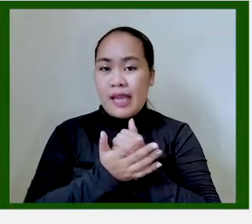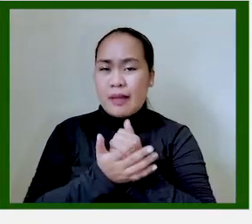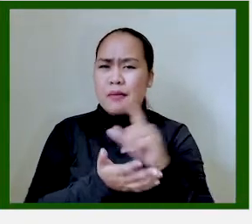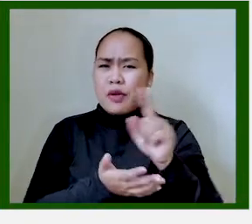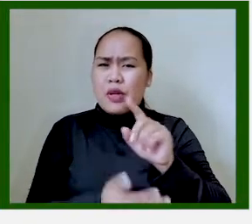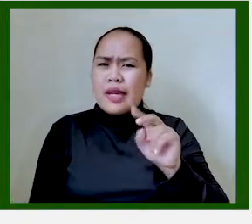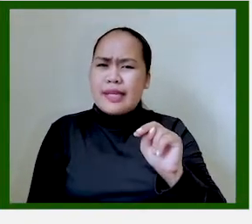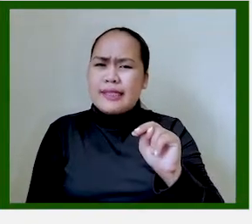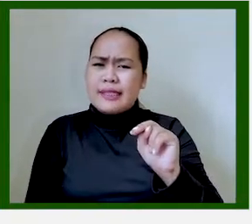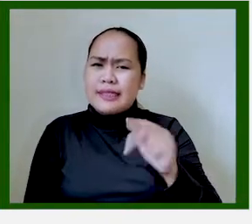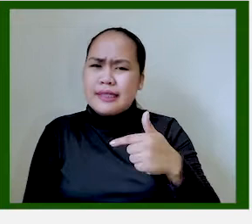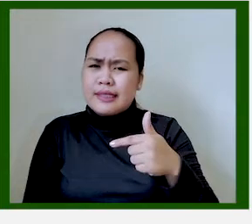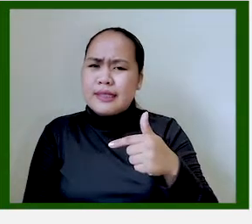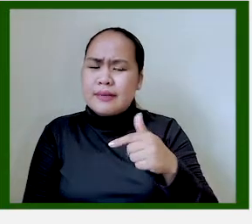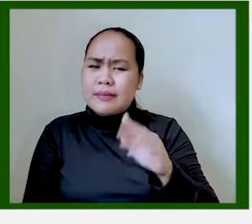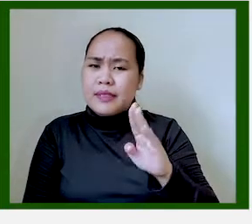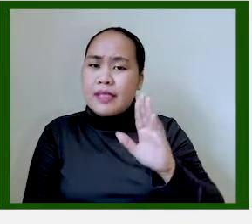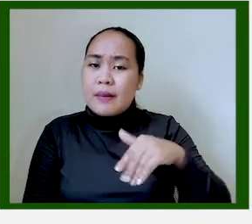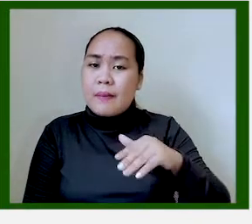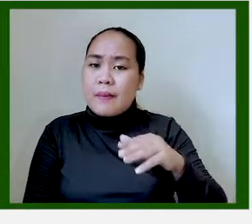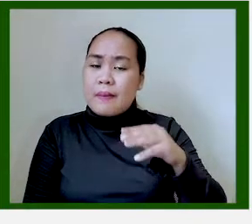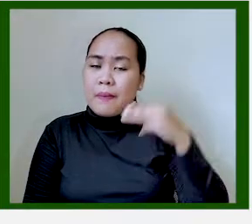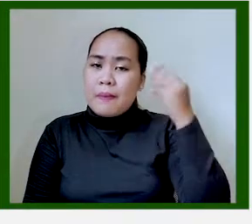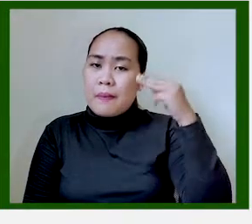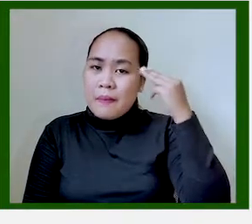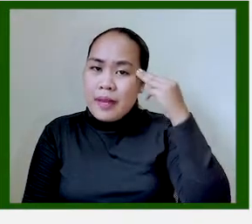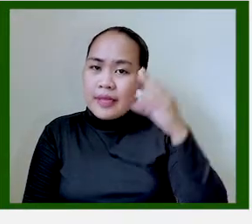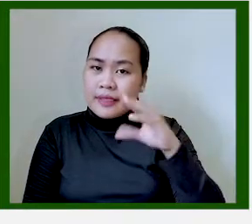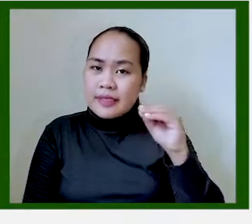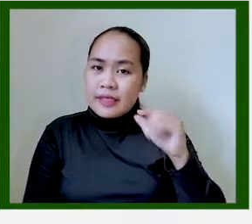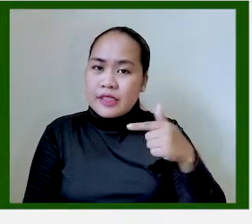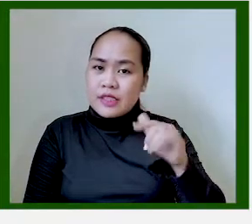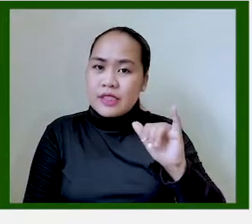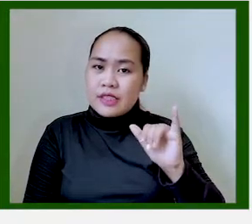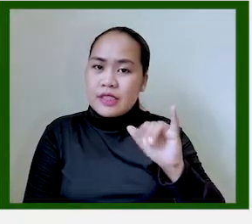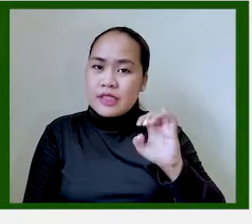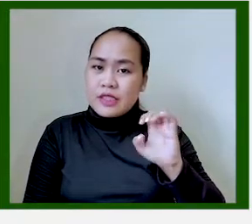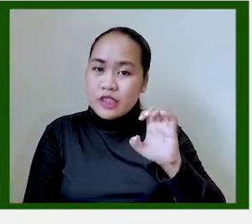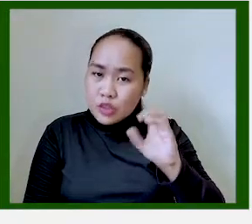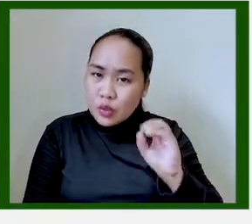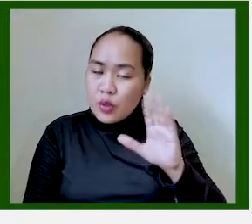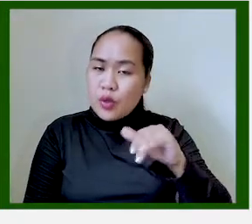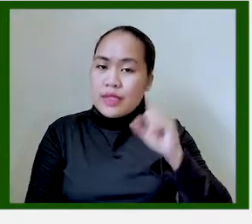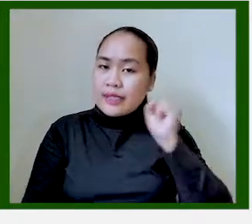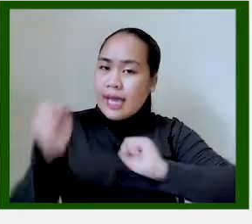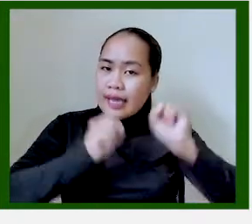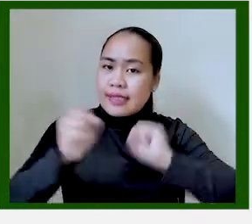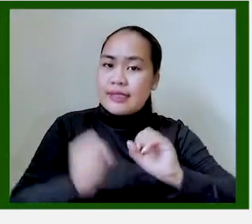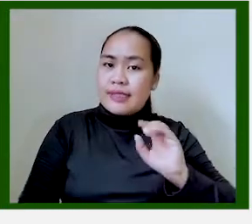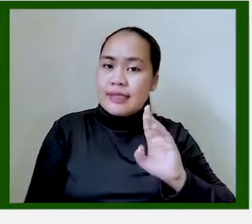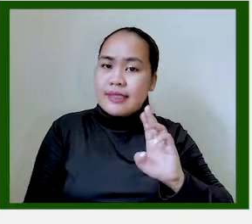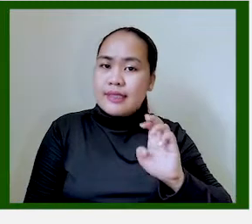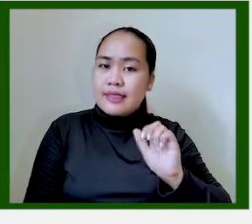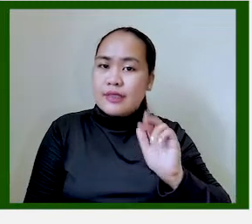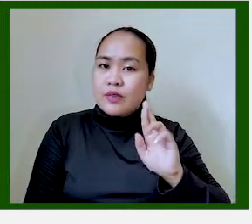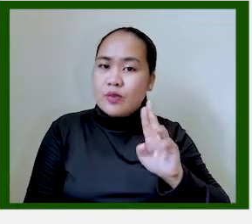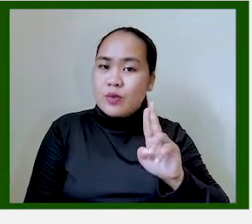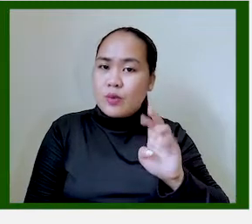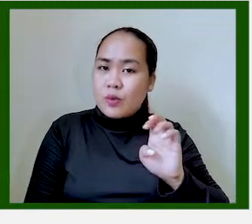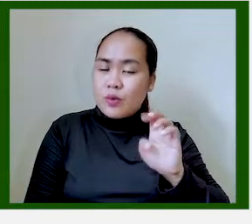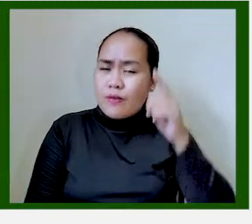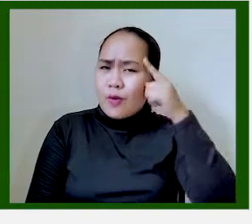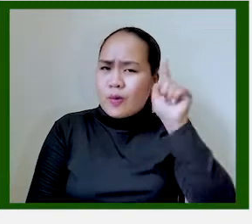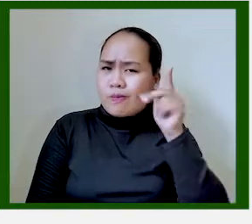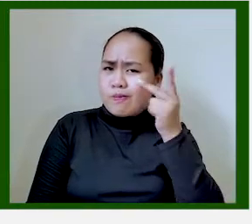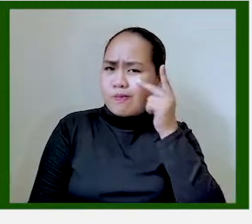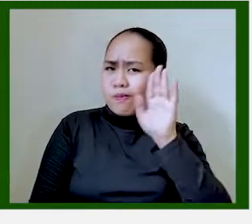MGB, or the Mines and Geosciences Bureau, para tingnan din, no, mag-survey sila kung